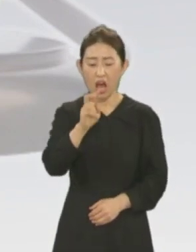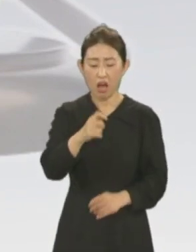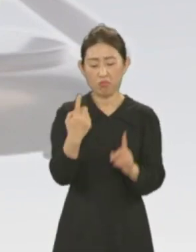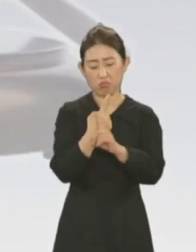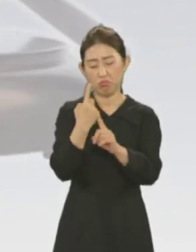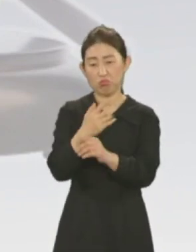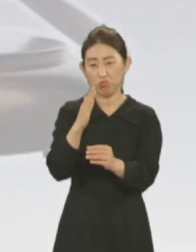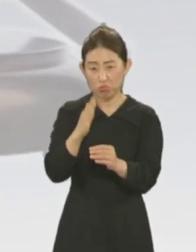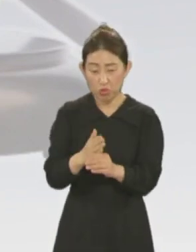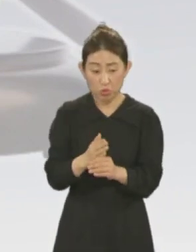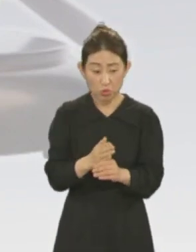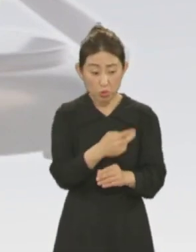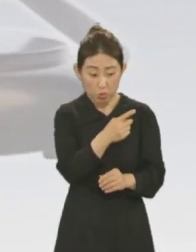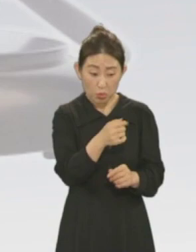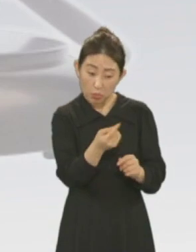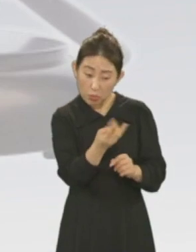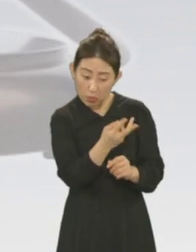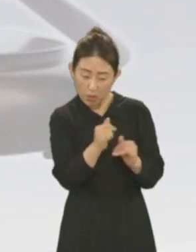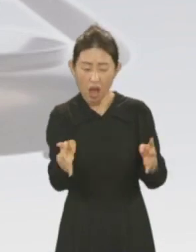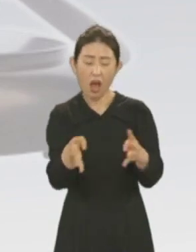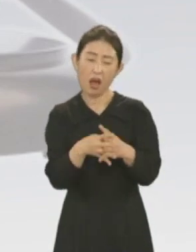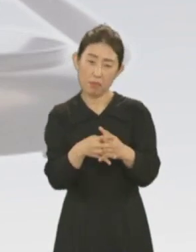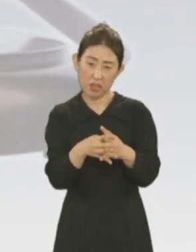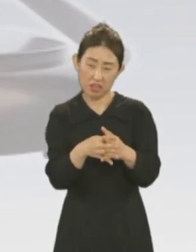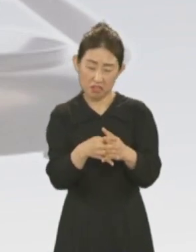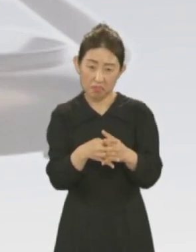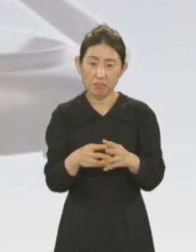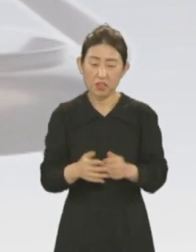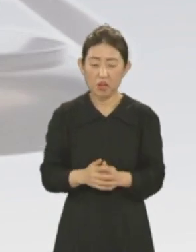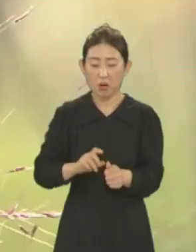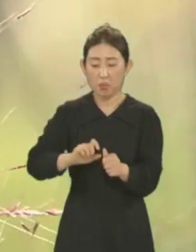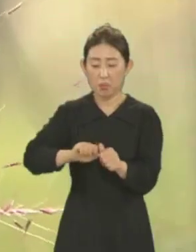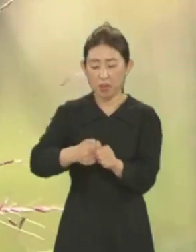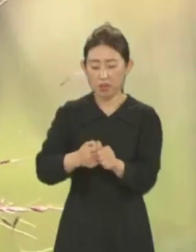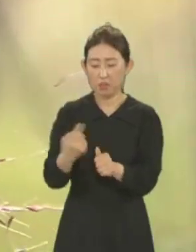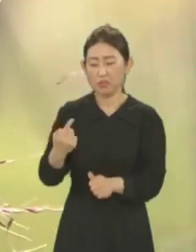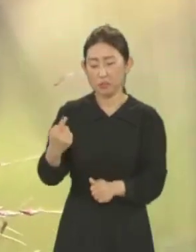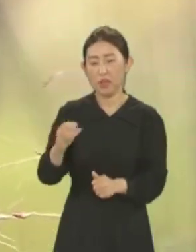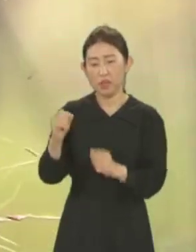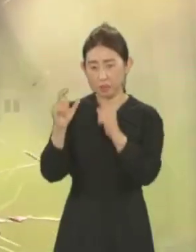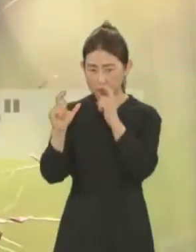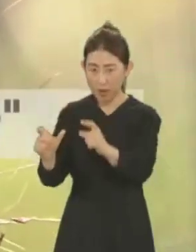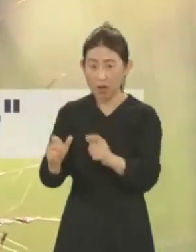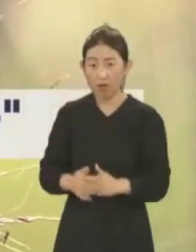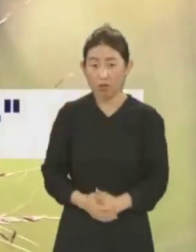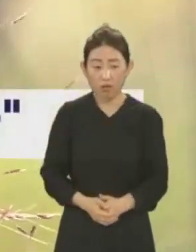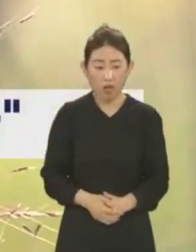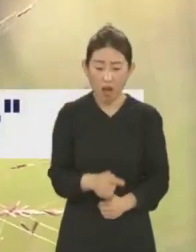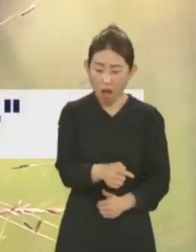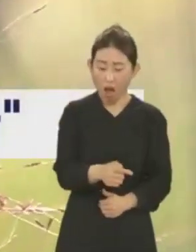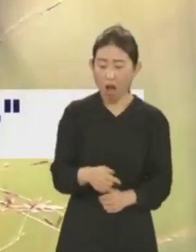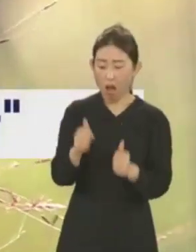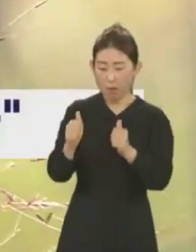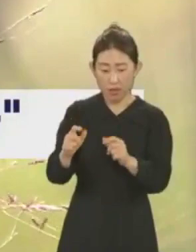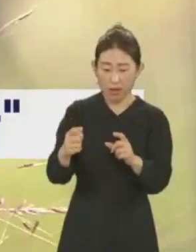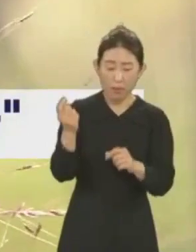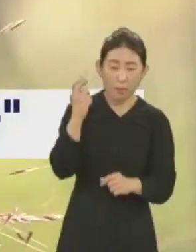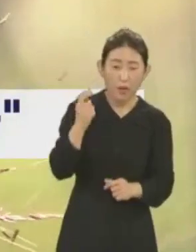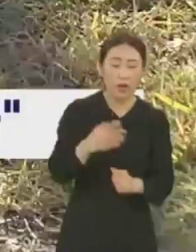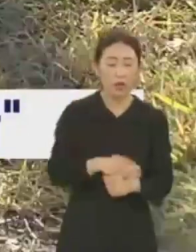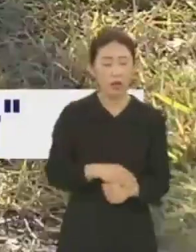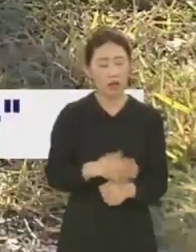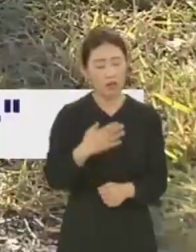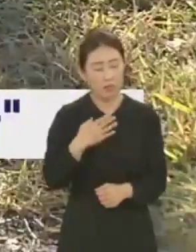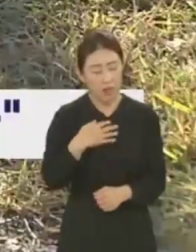있으며 피해자 중 일부와 합의했다는 점 등을 고려했다고 말했습니다 판결을들은 피해자들은 취재진에게 떠올리는